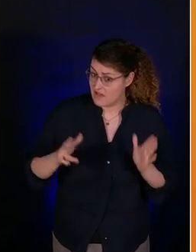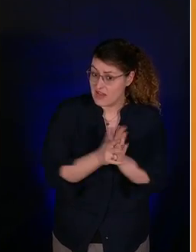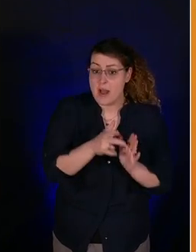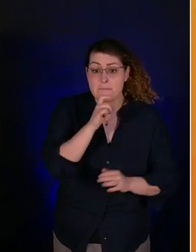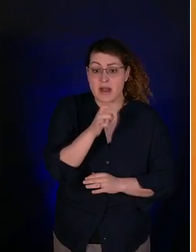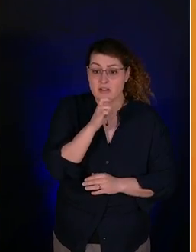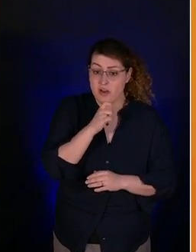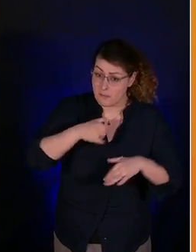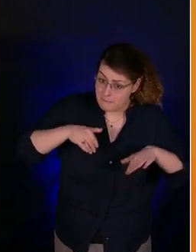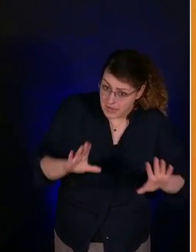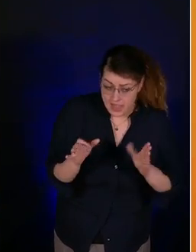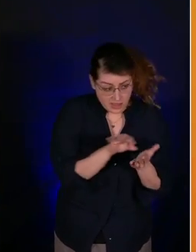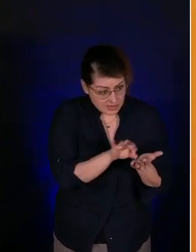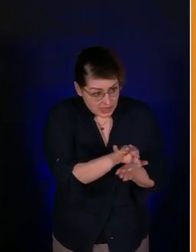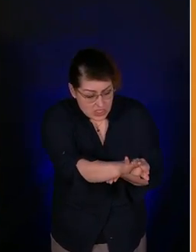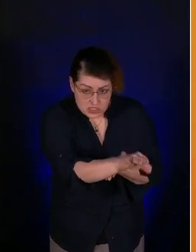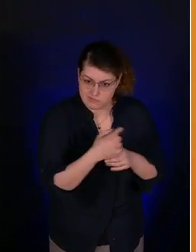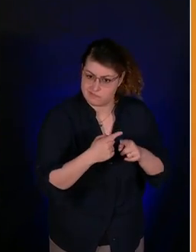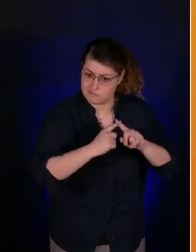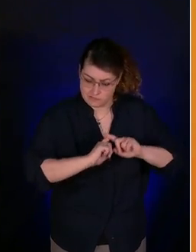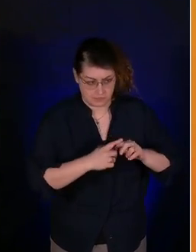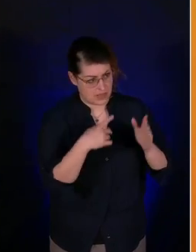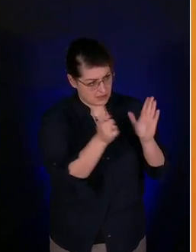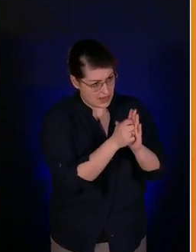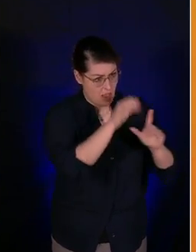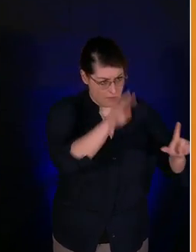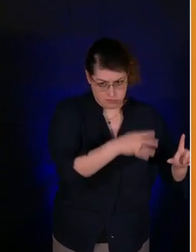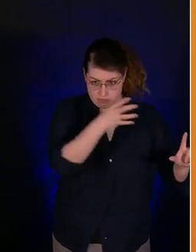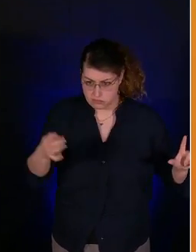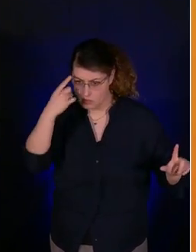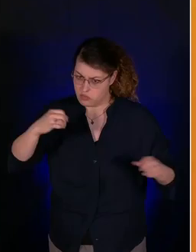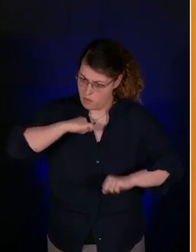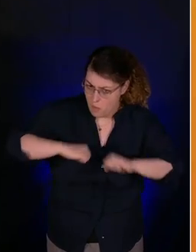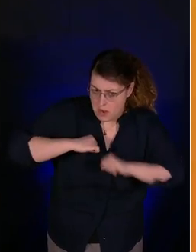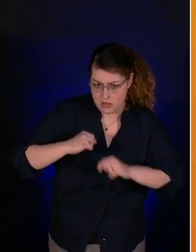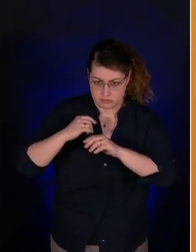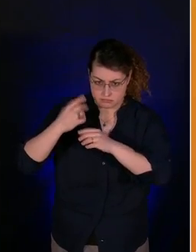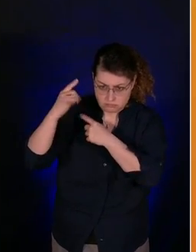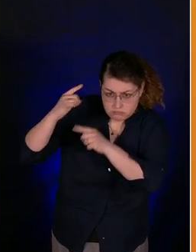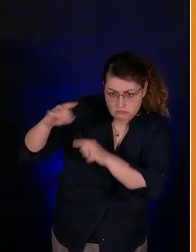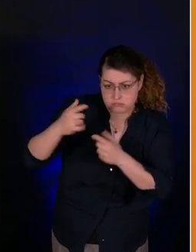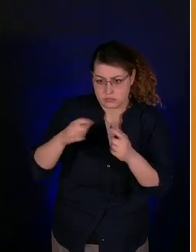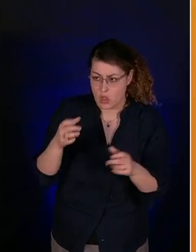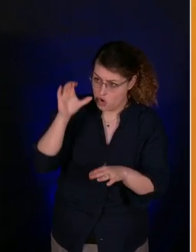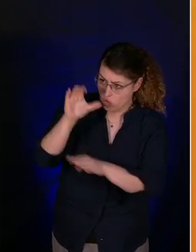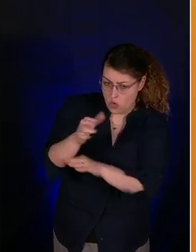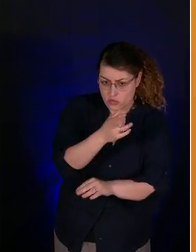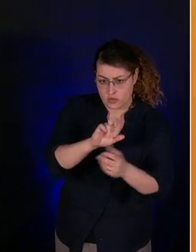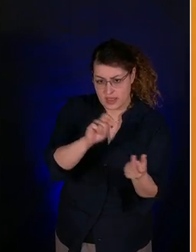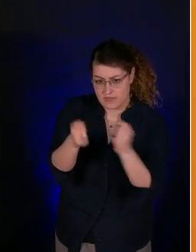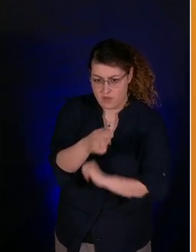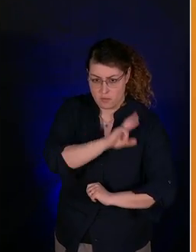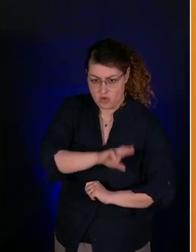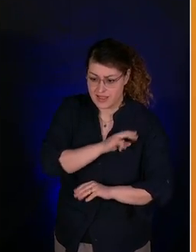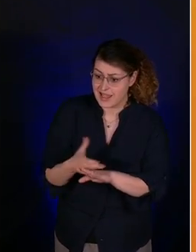alors que la stratégie d'imposer notre calendrier de mobilisation pour la bataille contre la réforme des retraites avant